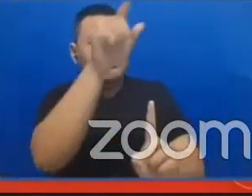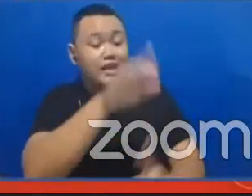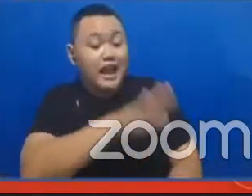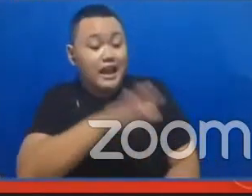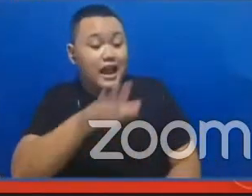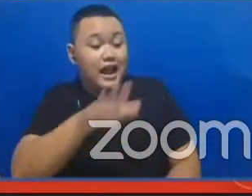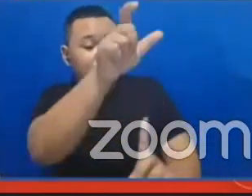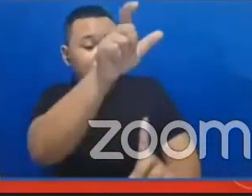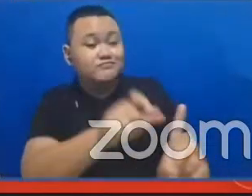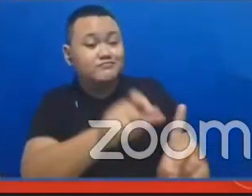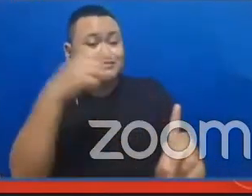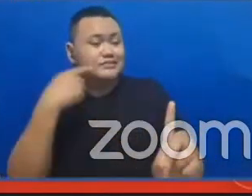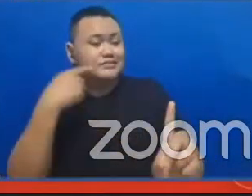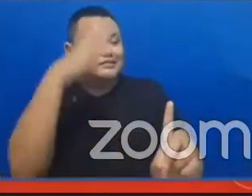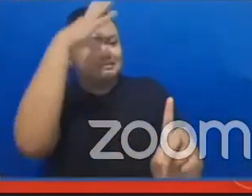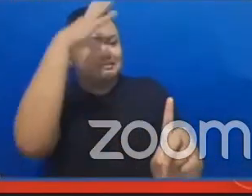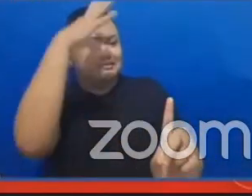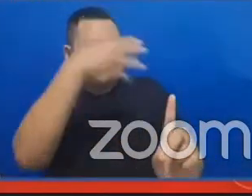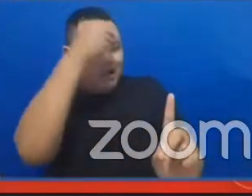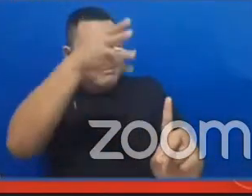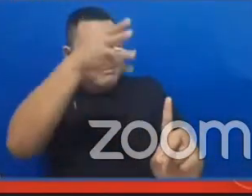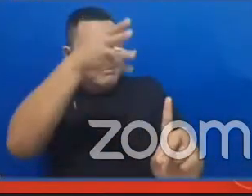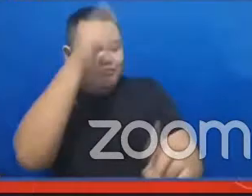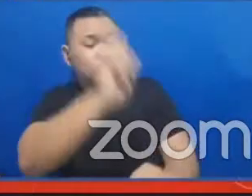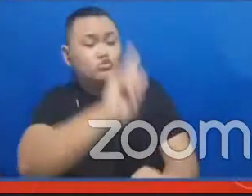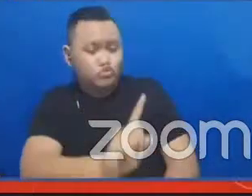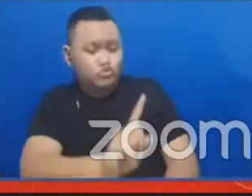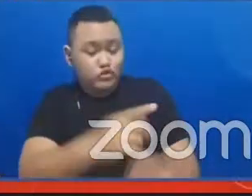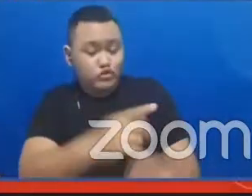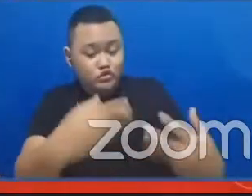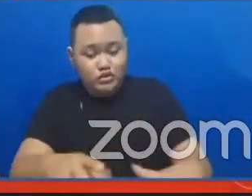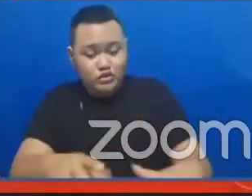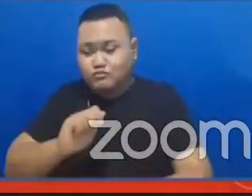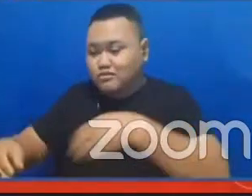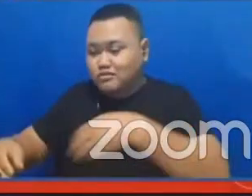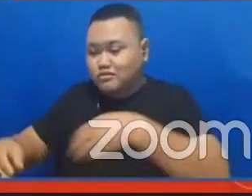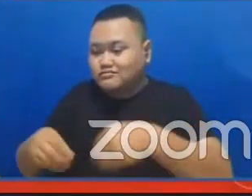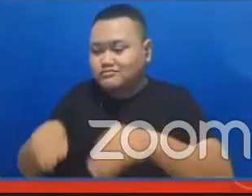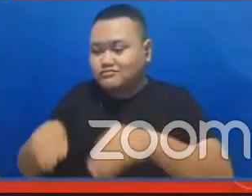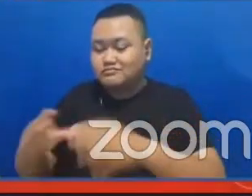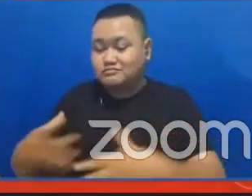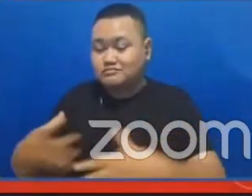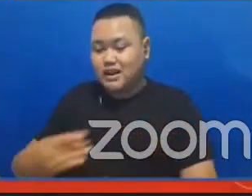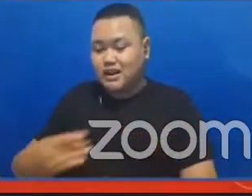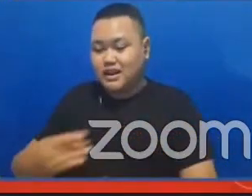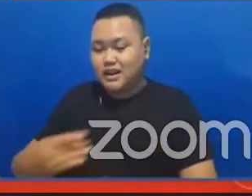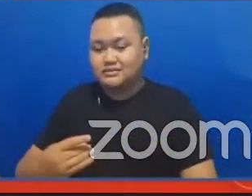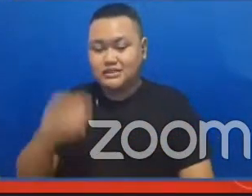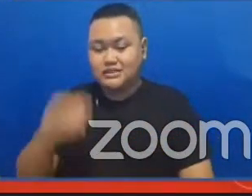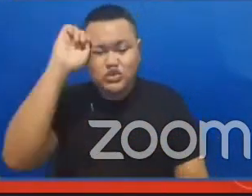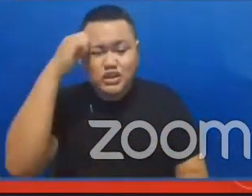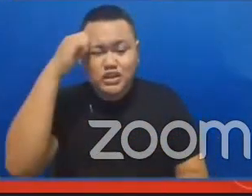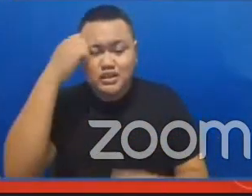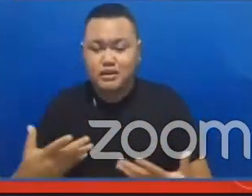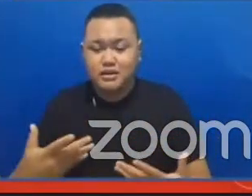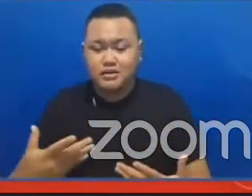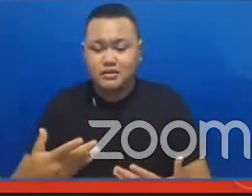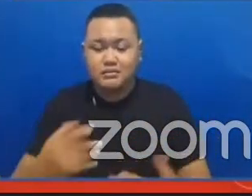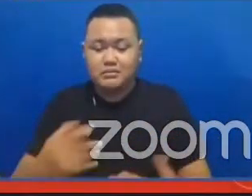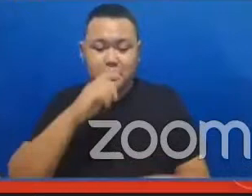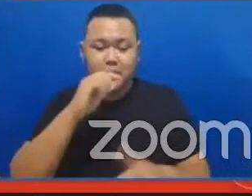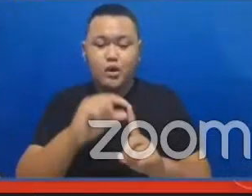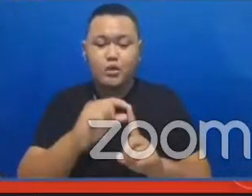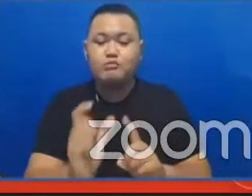dulu, baru kemudian bikin bahan ajarnya yang menarik. Nah, bagian yang tersulit adalah bagiannya